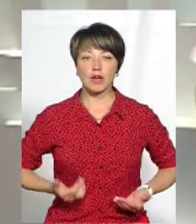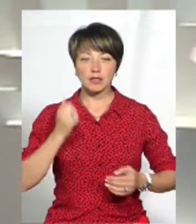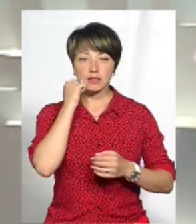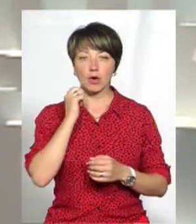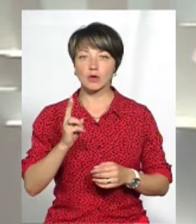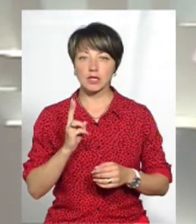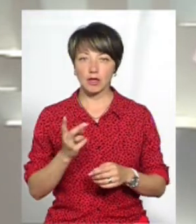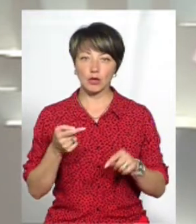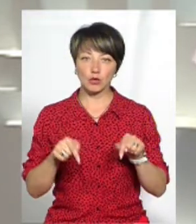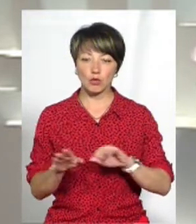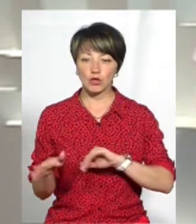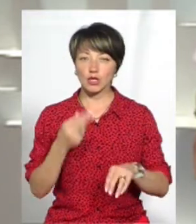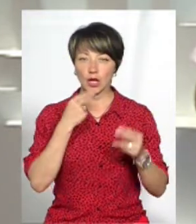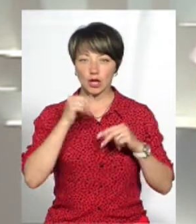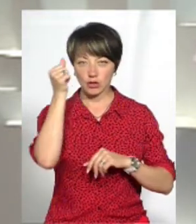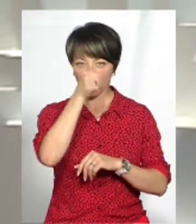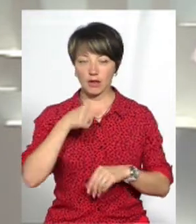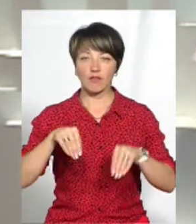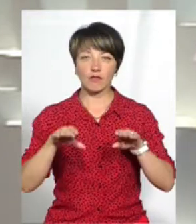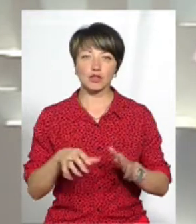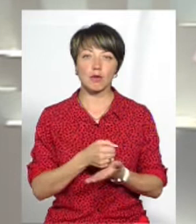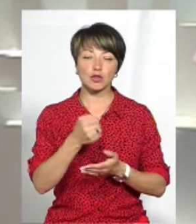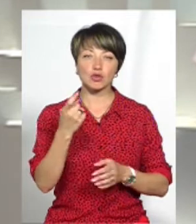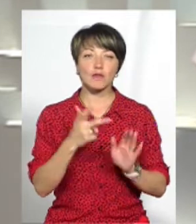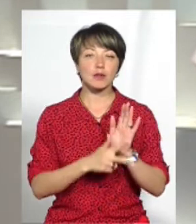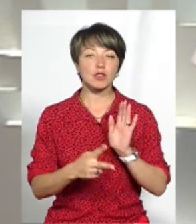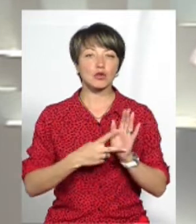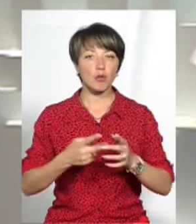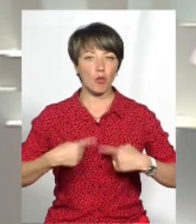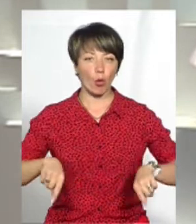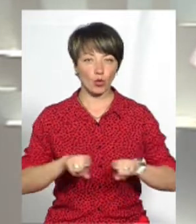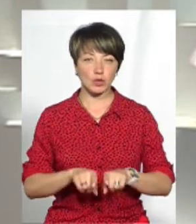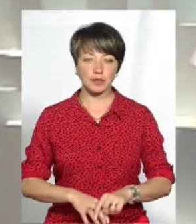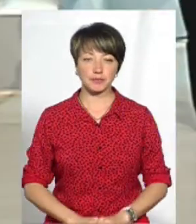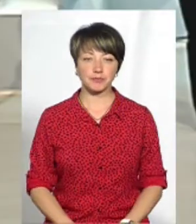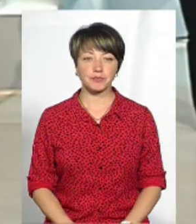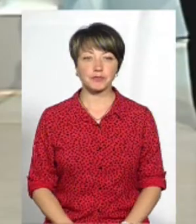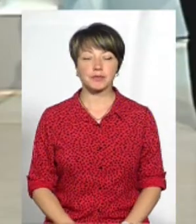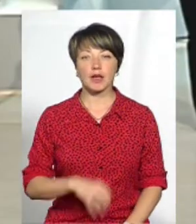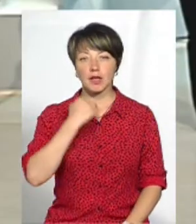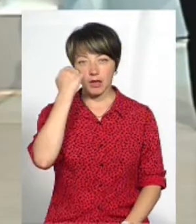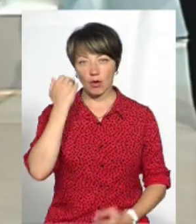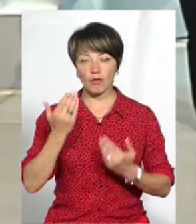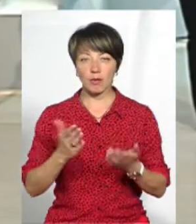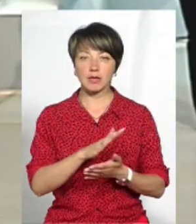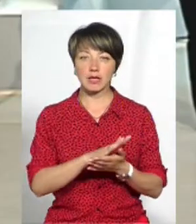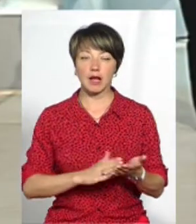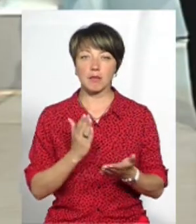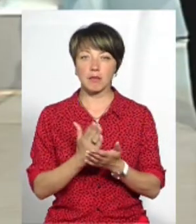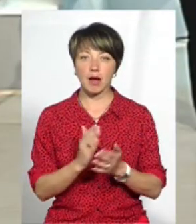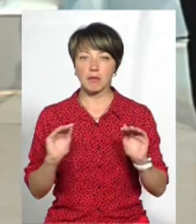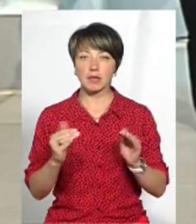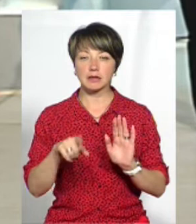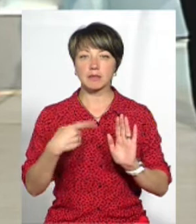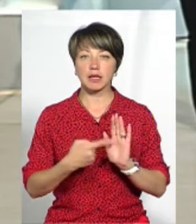а тут пройшли мої найкращі роки, я вирішив балотуватись на 187-му окрузі. Дякую вам. Далі маємо бліц